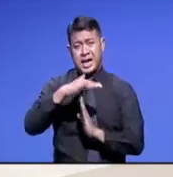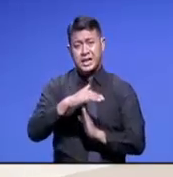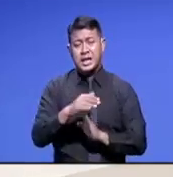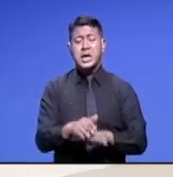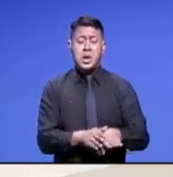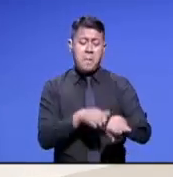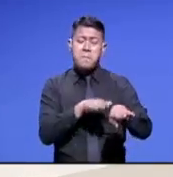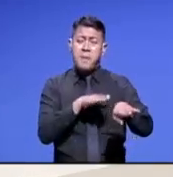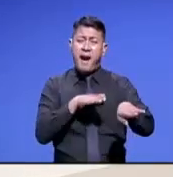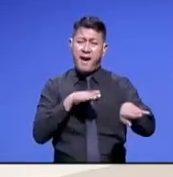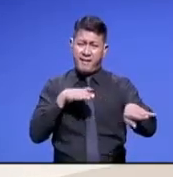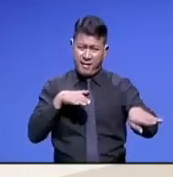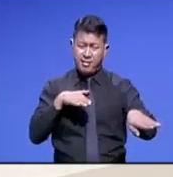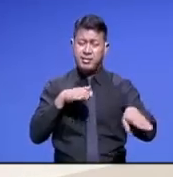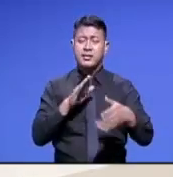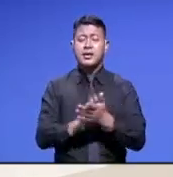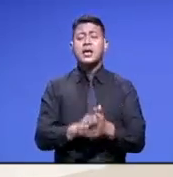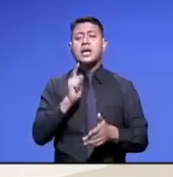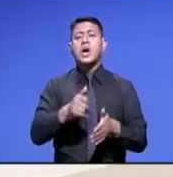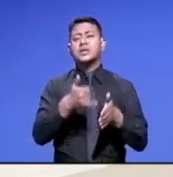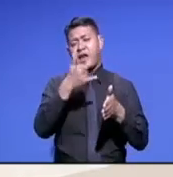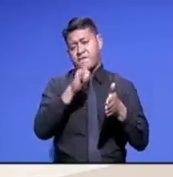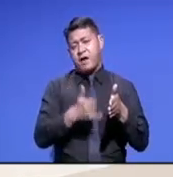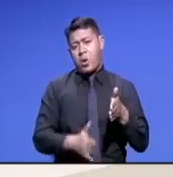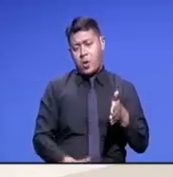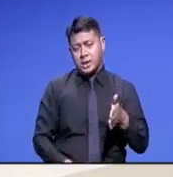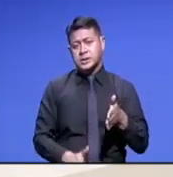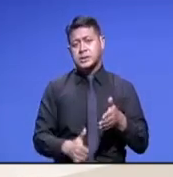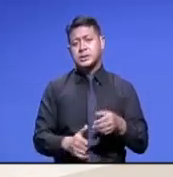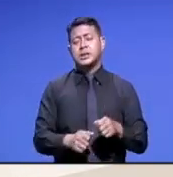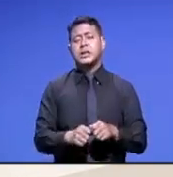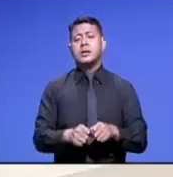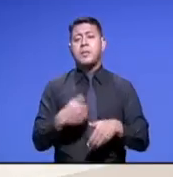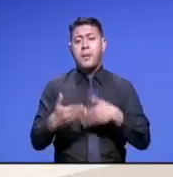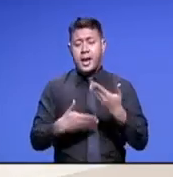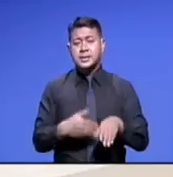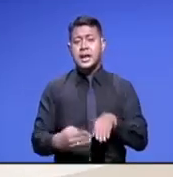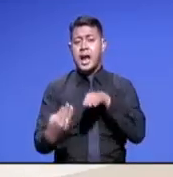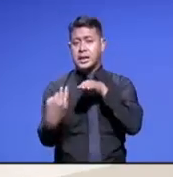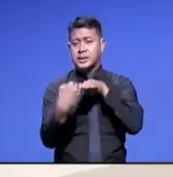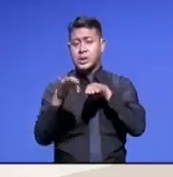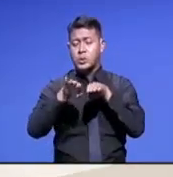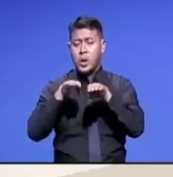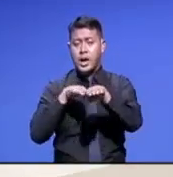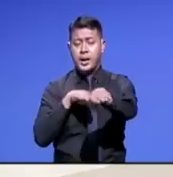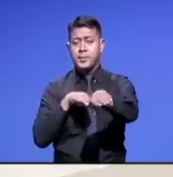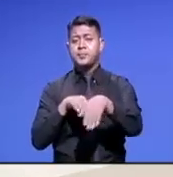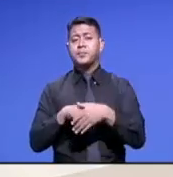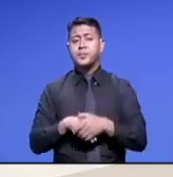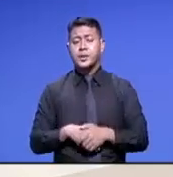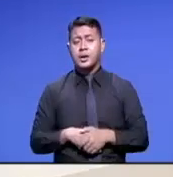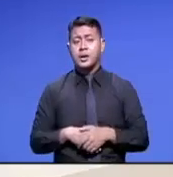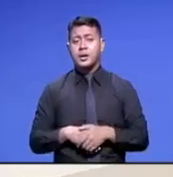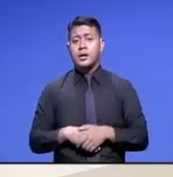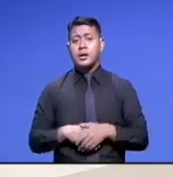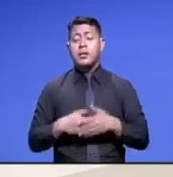yang ada sehingga tentu ini bisa menjadi evaluasi di hari pertama pelaksanaan one way yang ada. Namun terkait dengan bagaimana kondisi